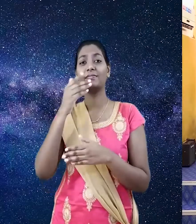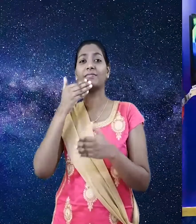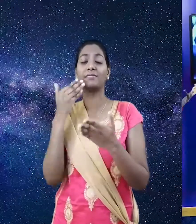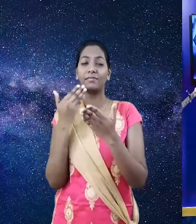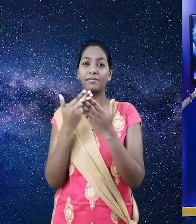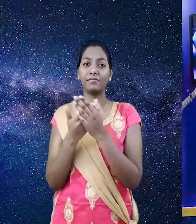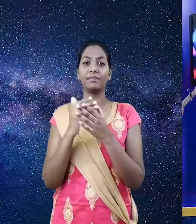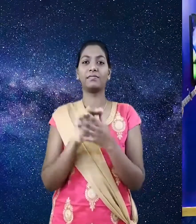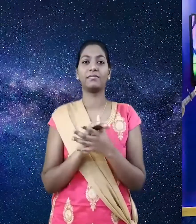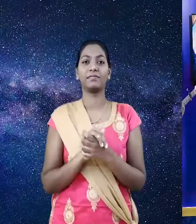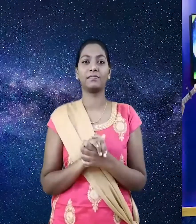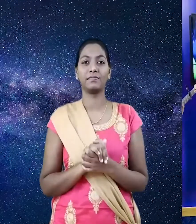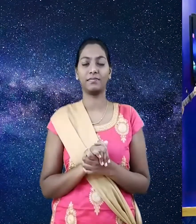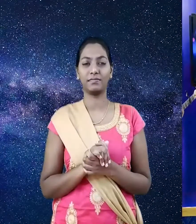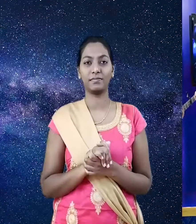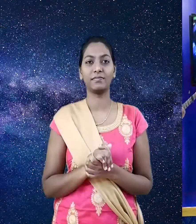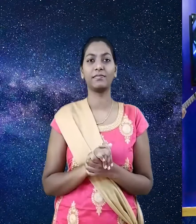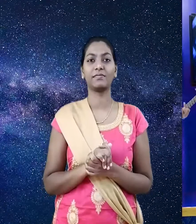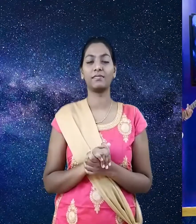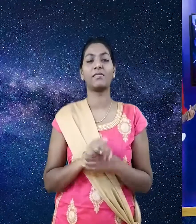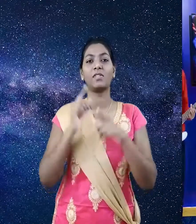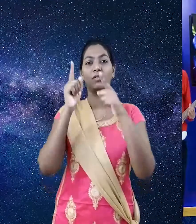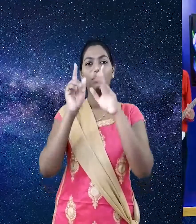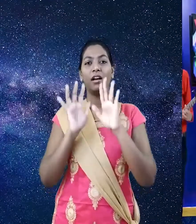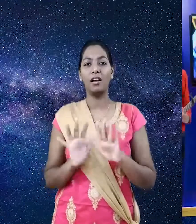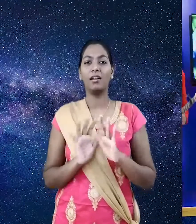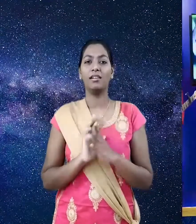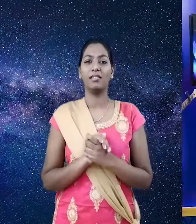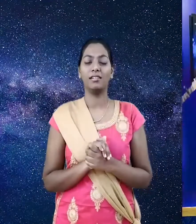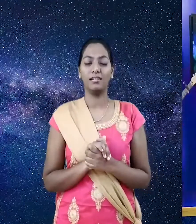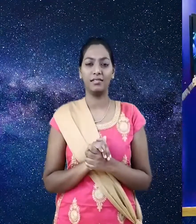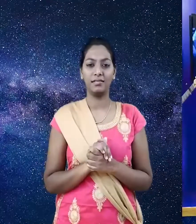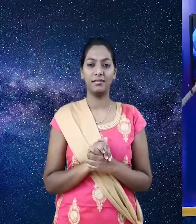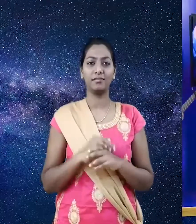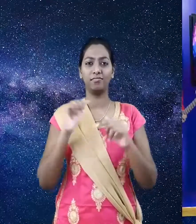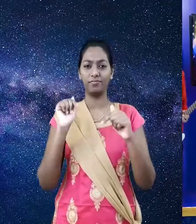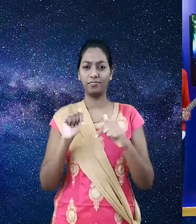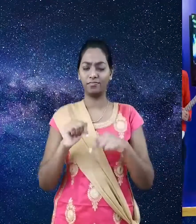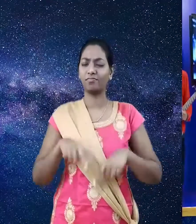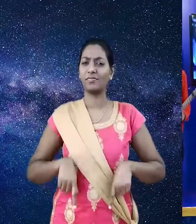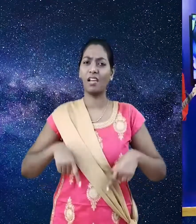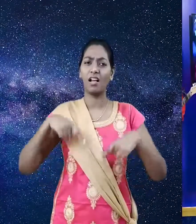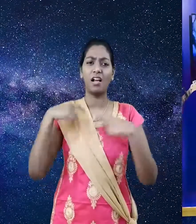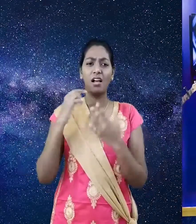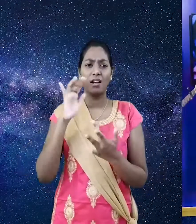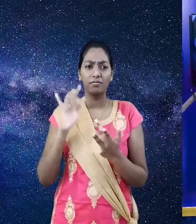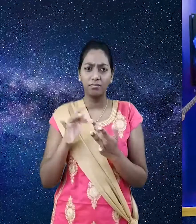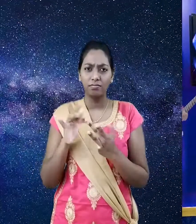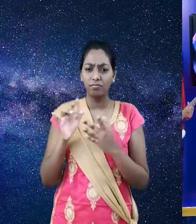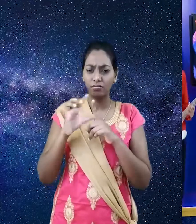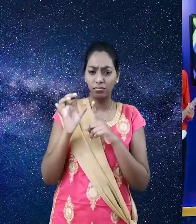करूं, तेरी स्तुति करूं, तू यहाँ है, तू यहाँ है, हमारे मध्य में, हमारे